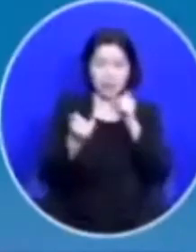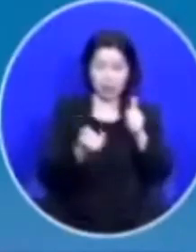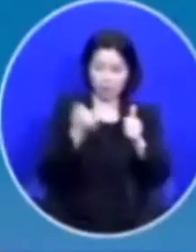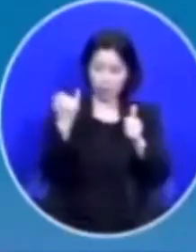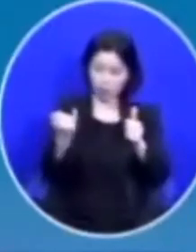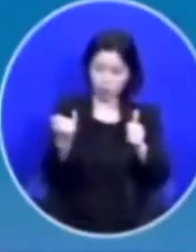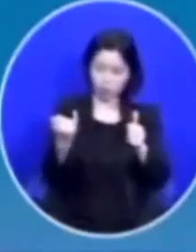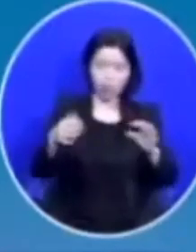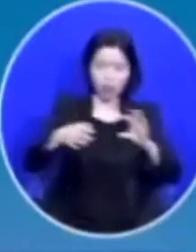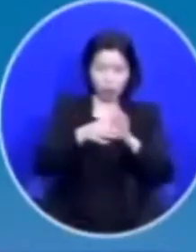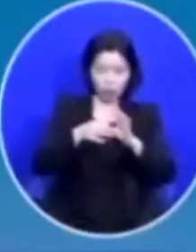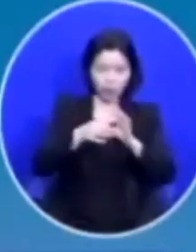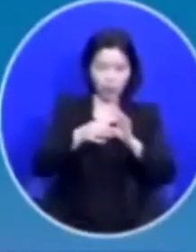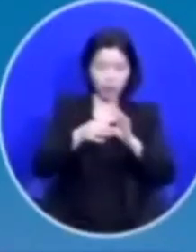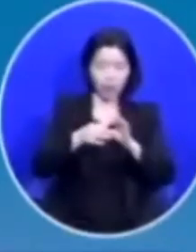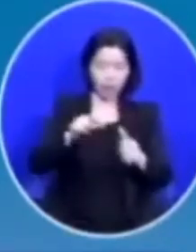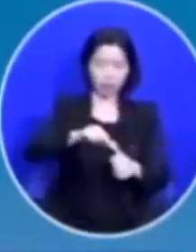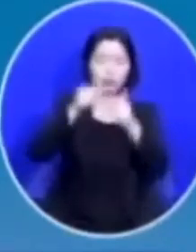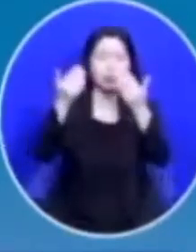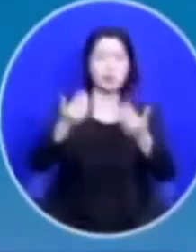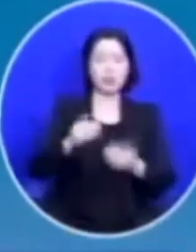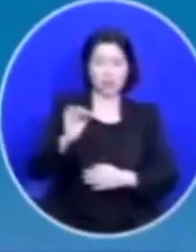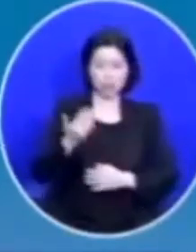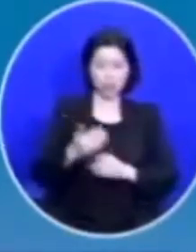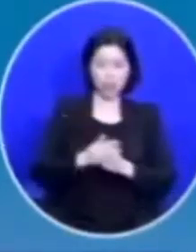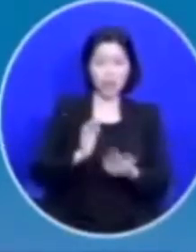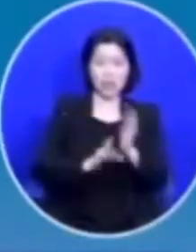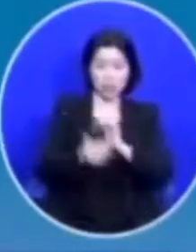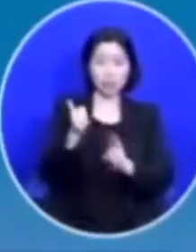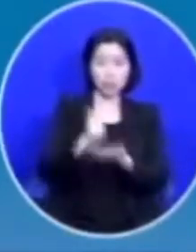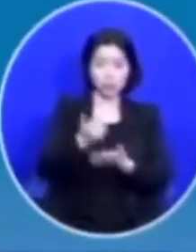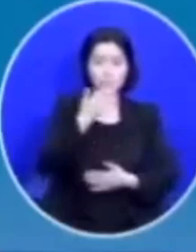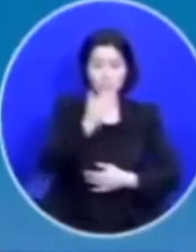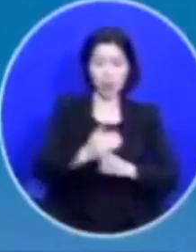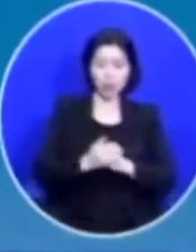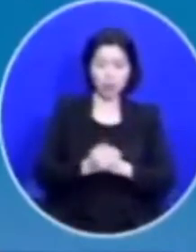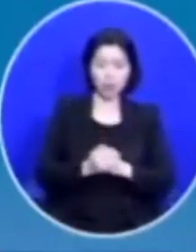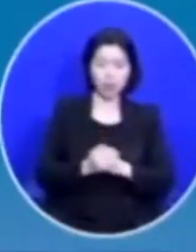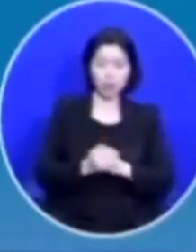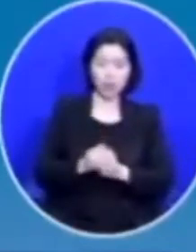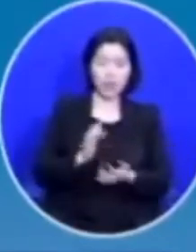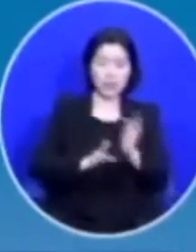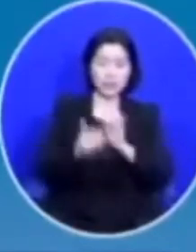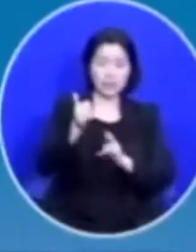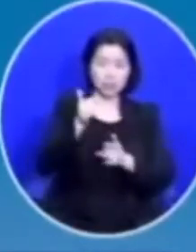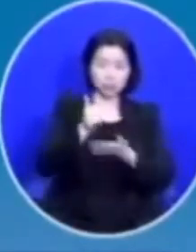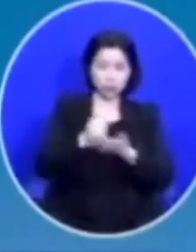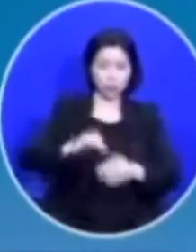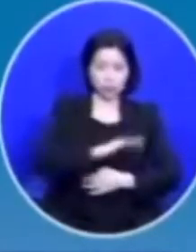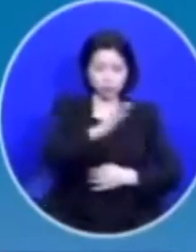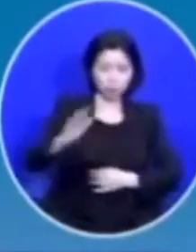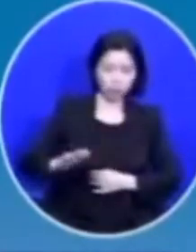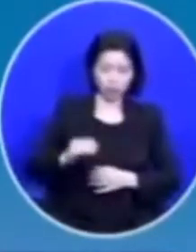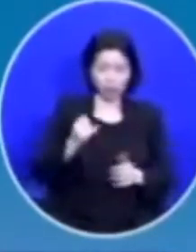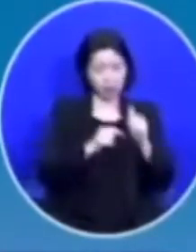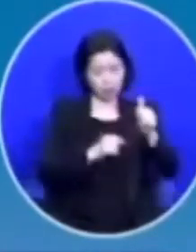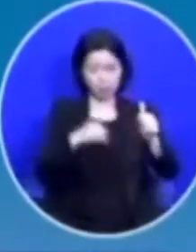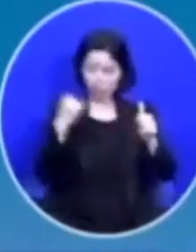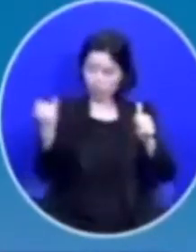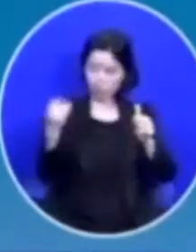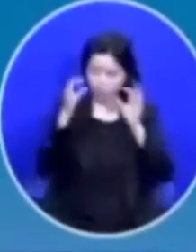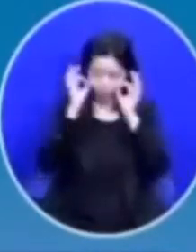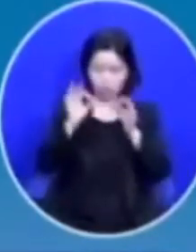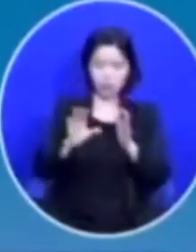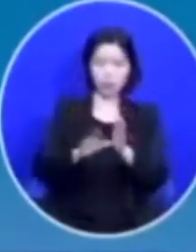가 구원받아야 합니다 예수님이 해주세요 우리가 배우자를 볼 때